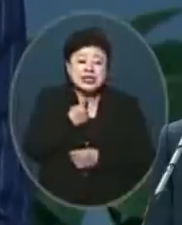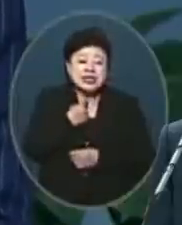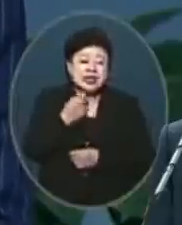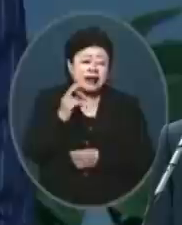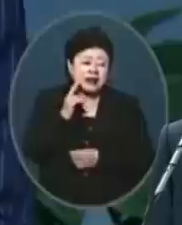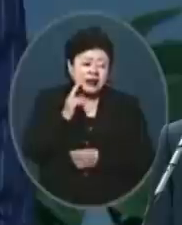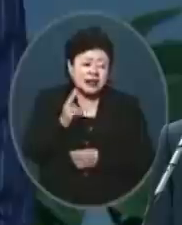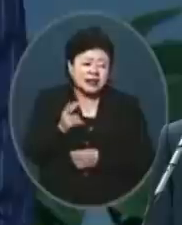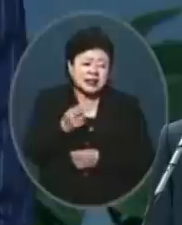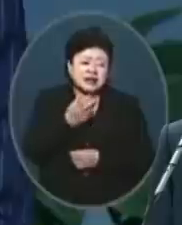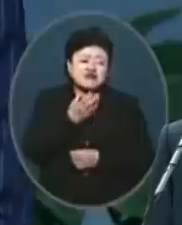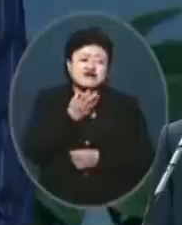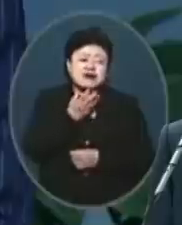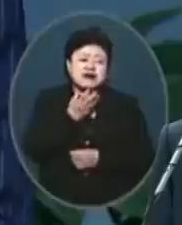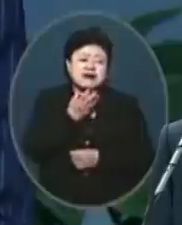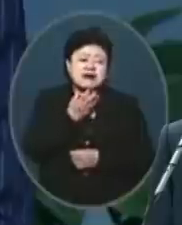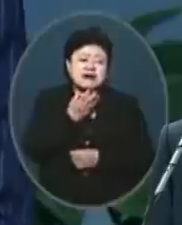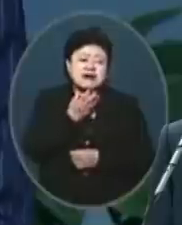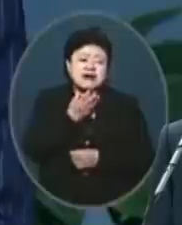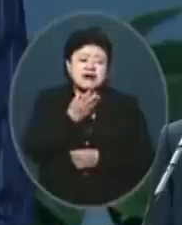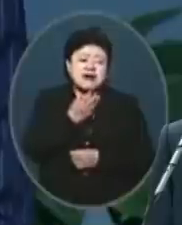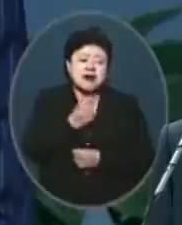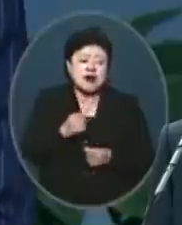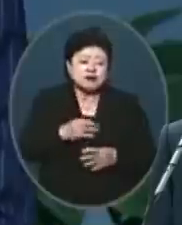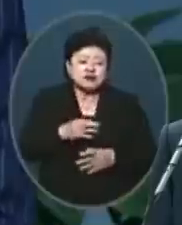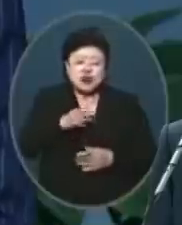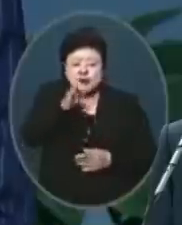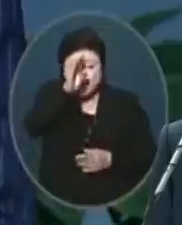굉장히 부어있고 무서워요.